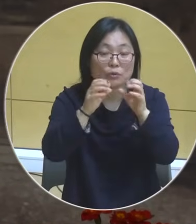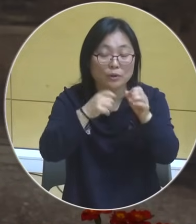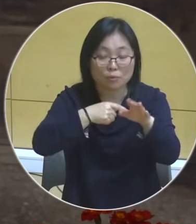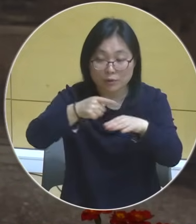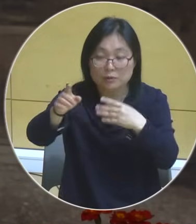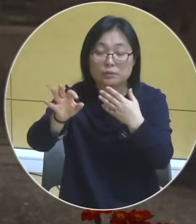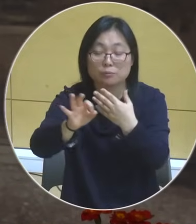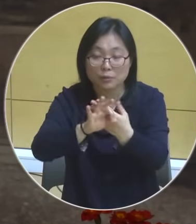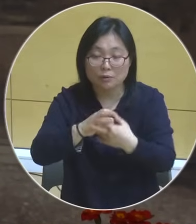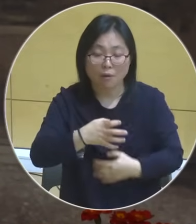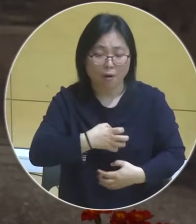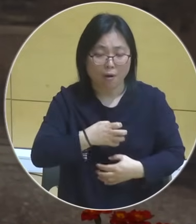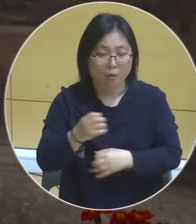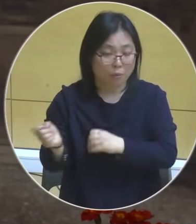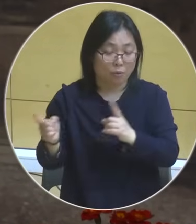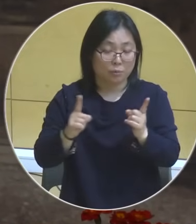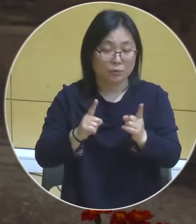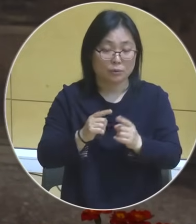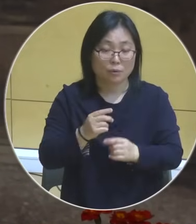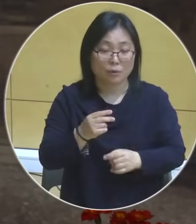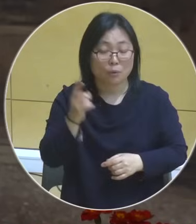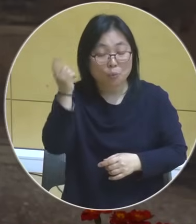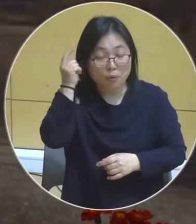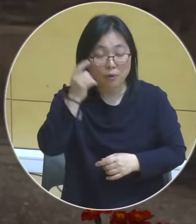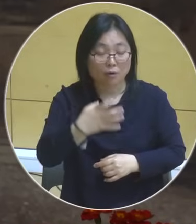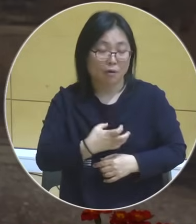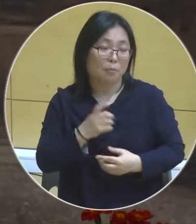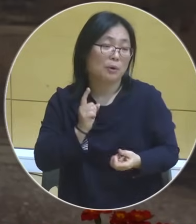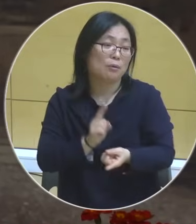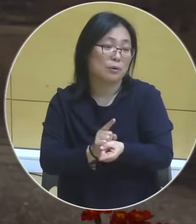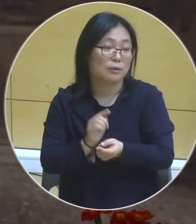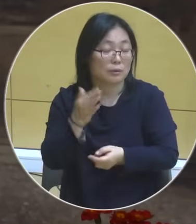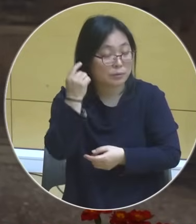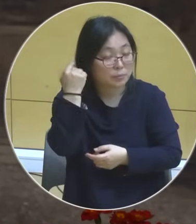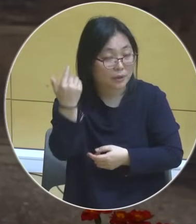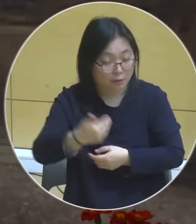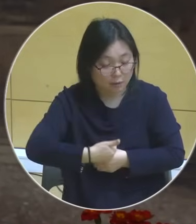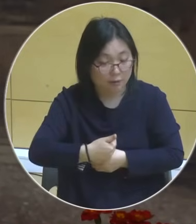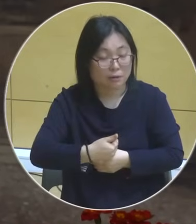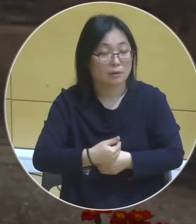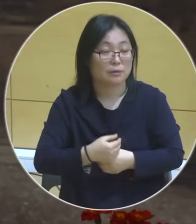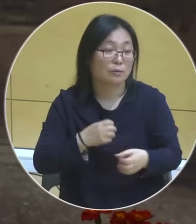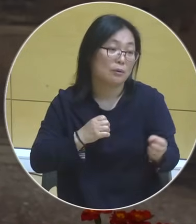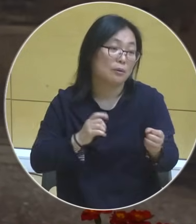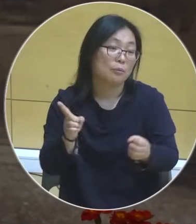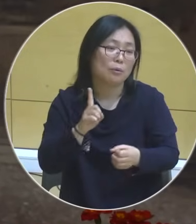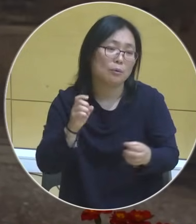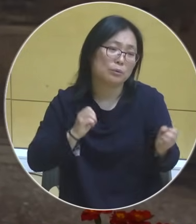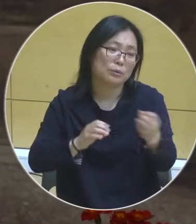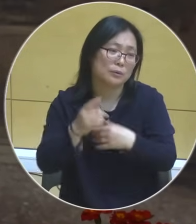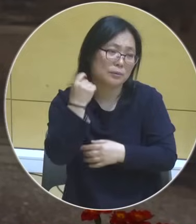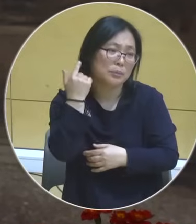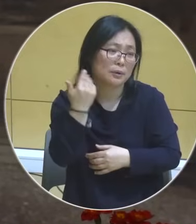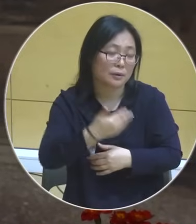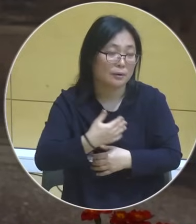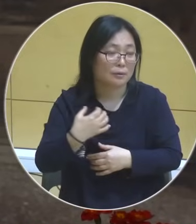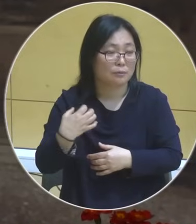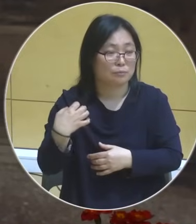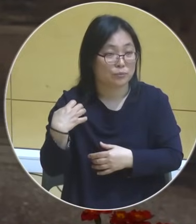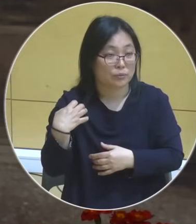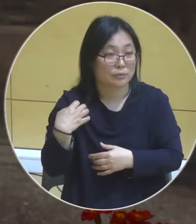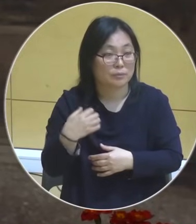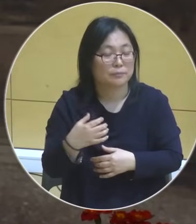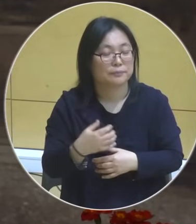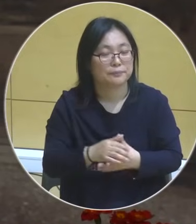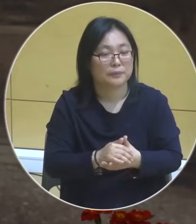되지 않겠습니까? 그런데 없던 암이 어떻게 생겨나게 되었습니까? 그렇게 질문할 때 뭐라고 대답할 것인가?